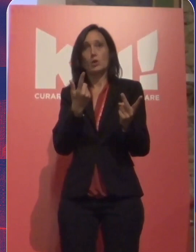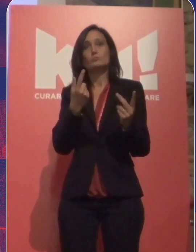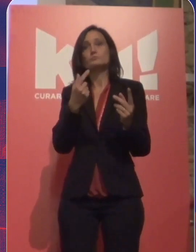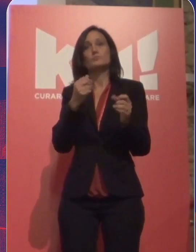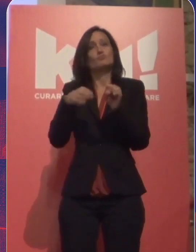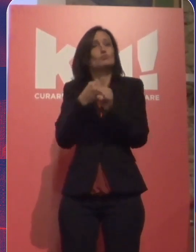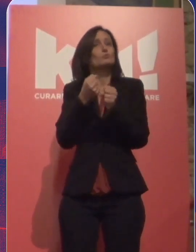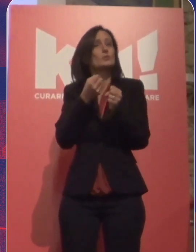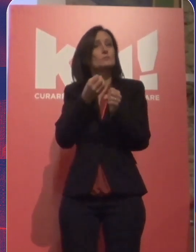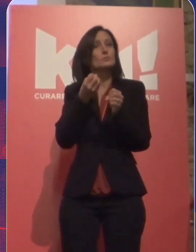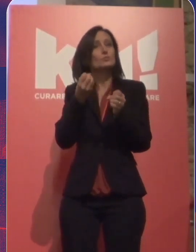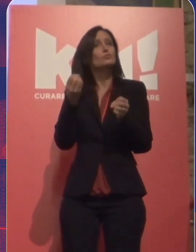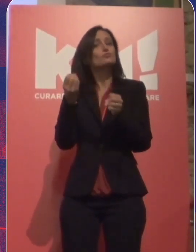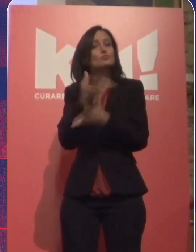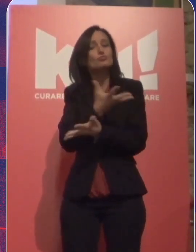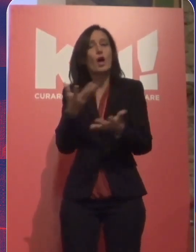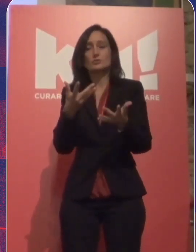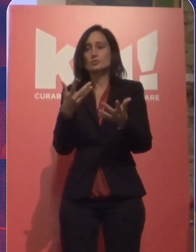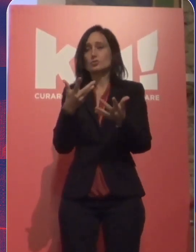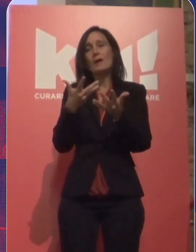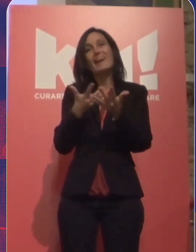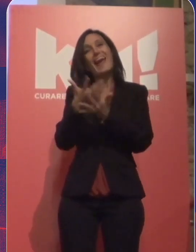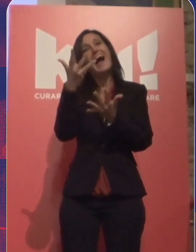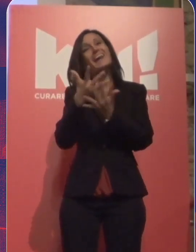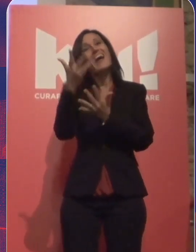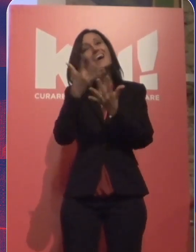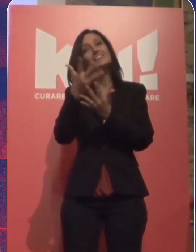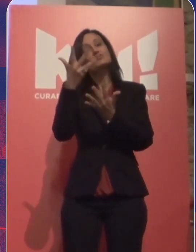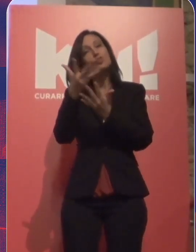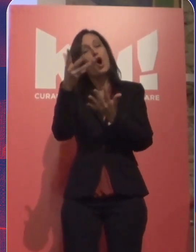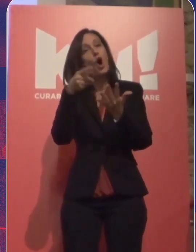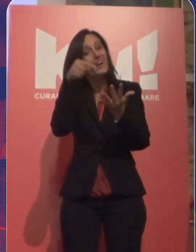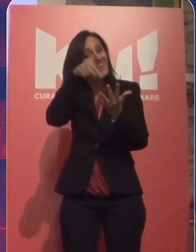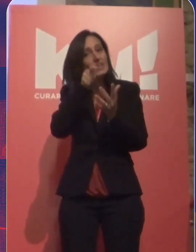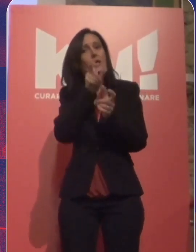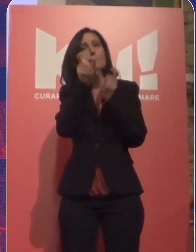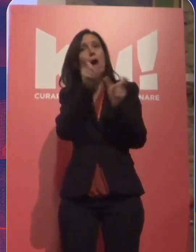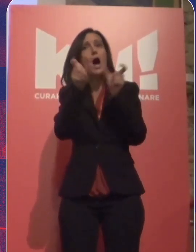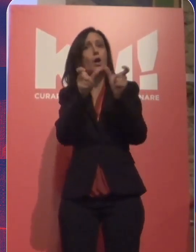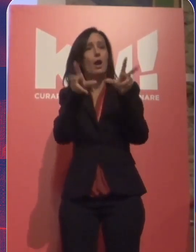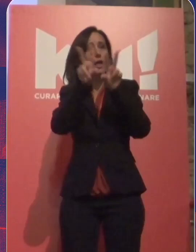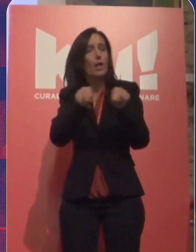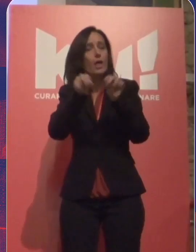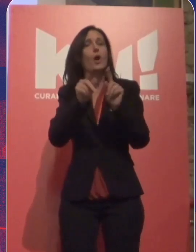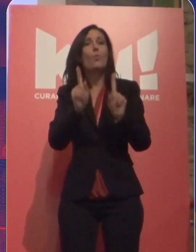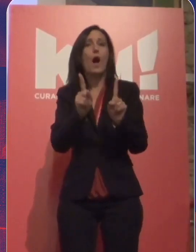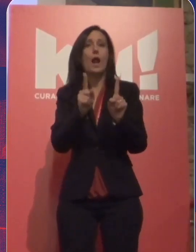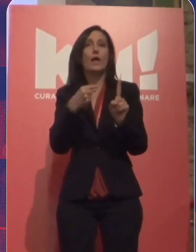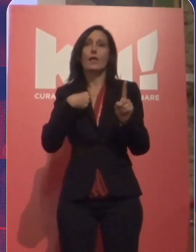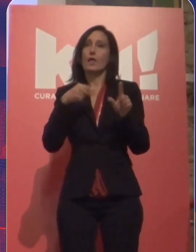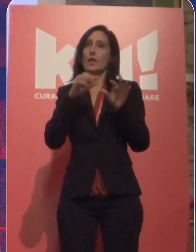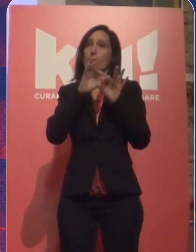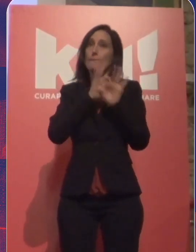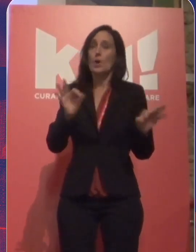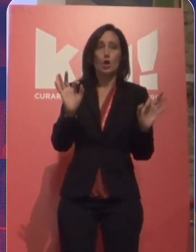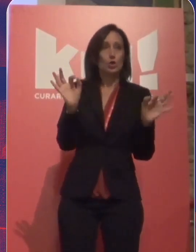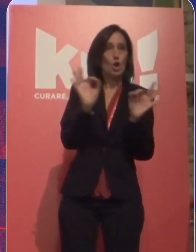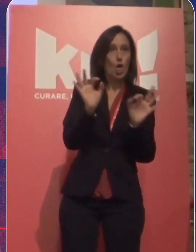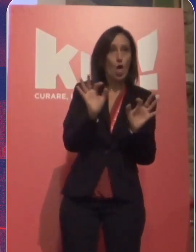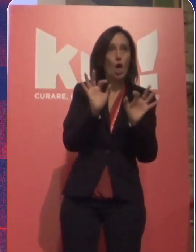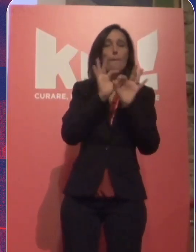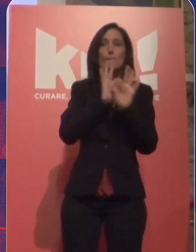eravamo impreparati l'impreparato è l'inerme no è il bambino che